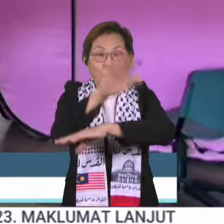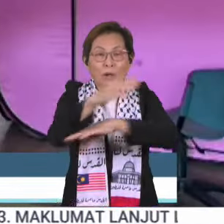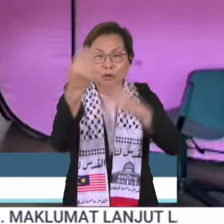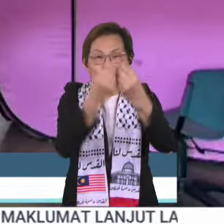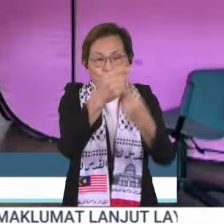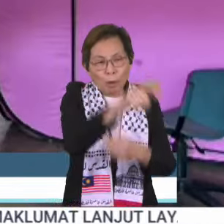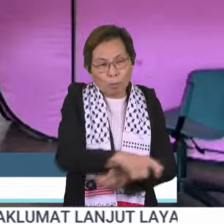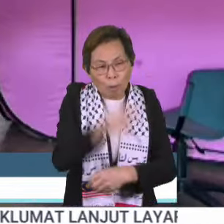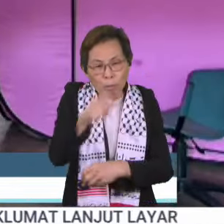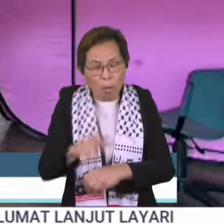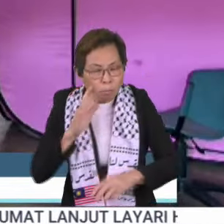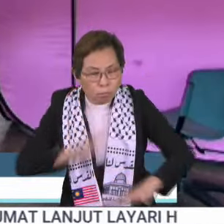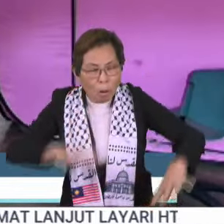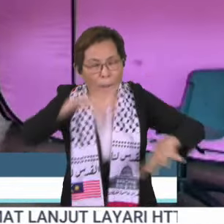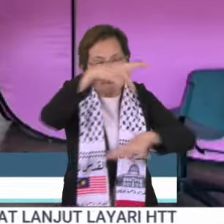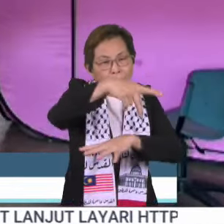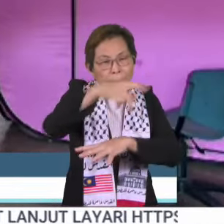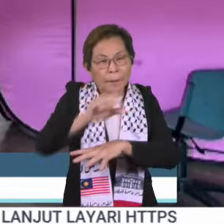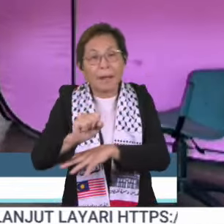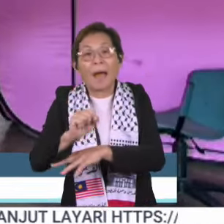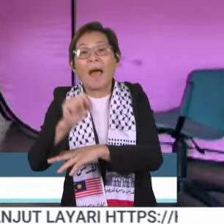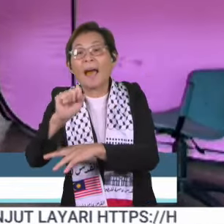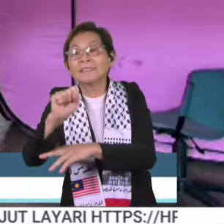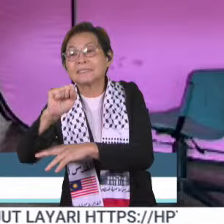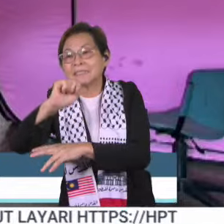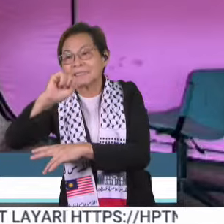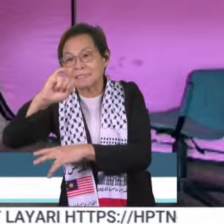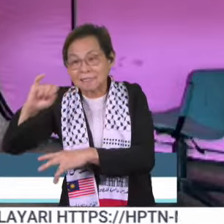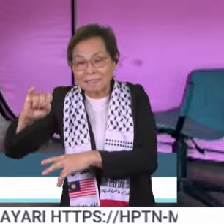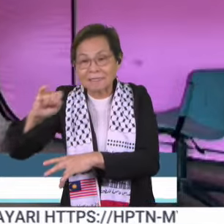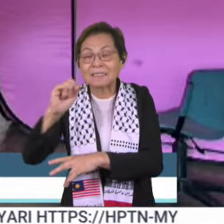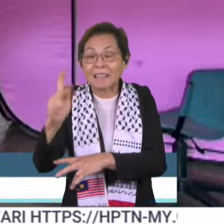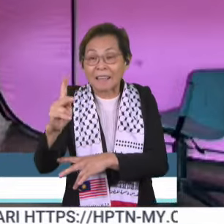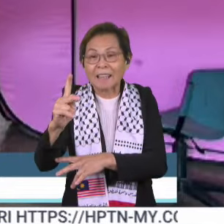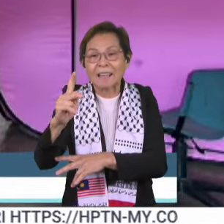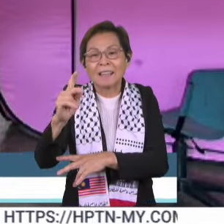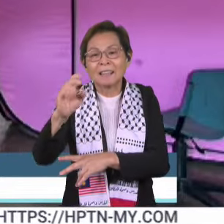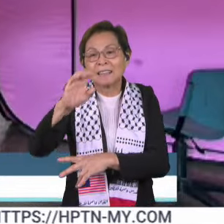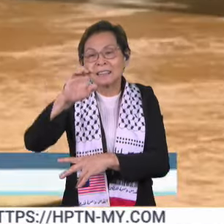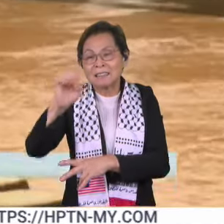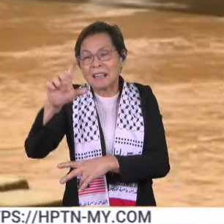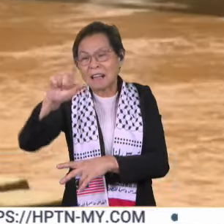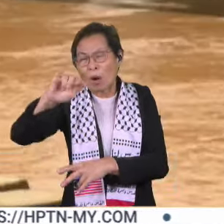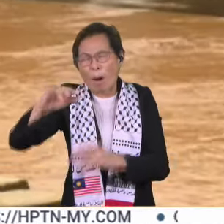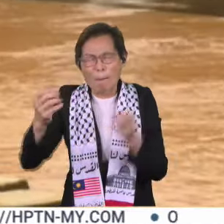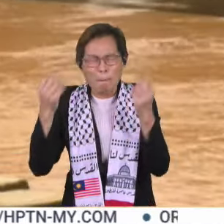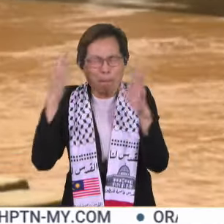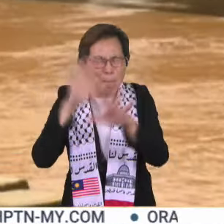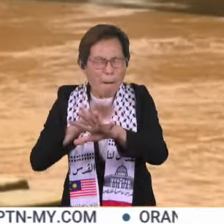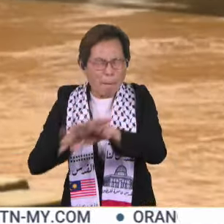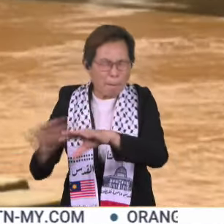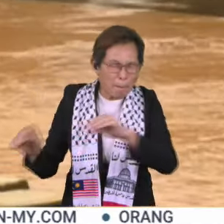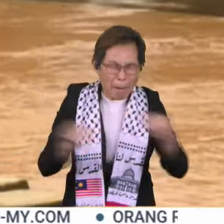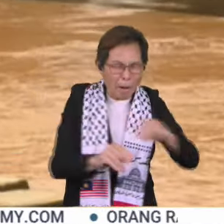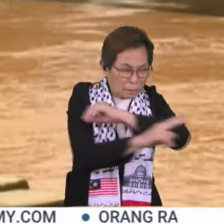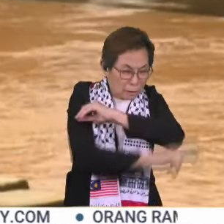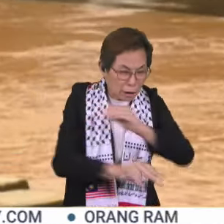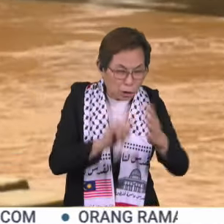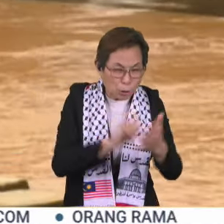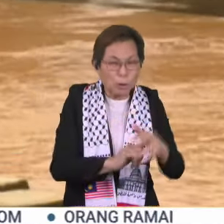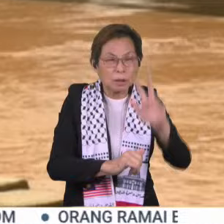terjejas banjir di PPS SK Jelawat di daerah bacok paling ramai dipindahkan di negeri itu apabila